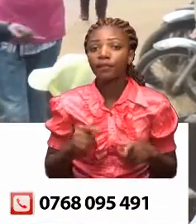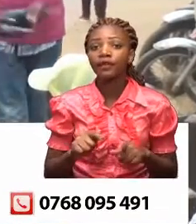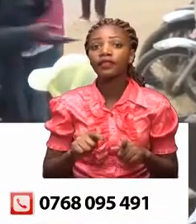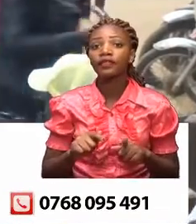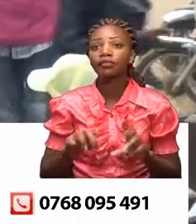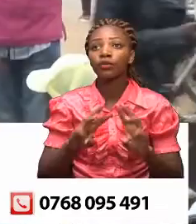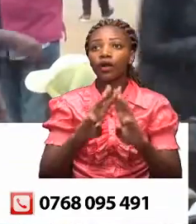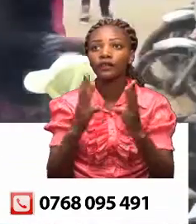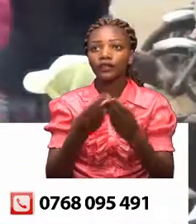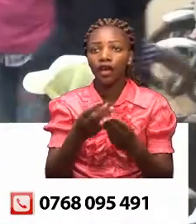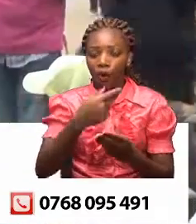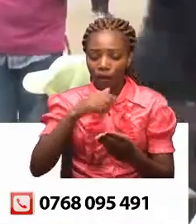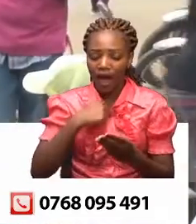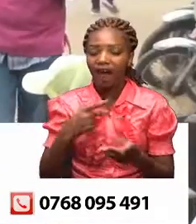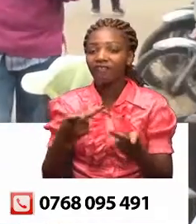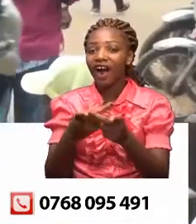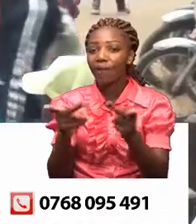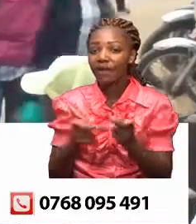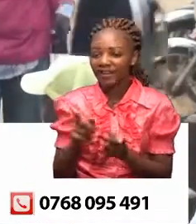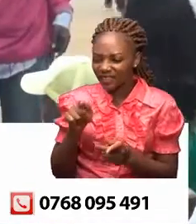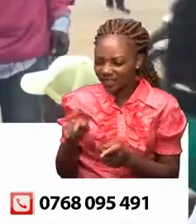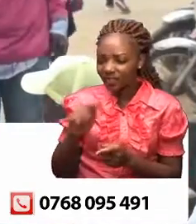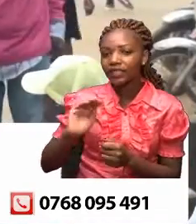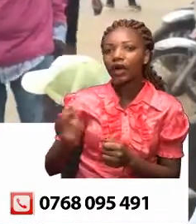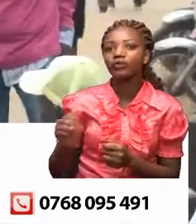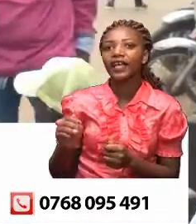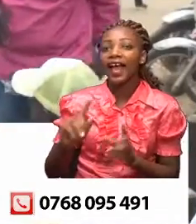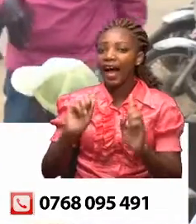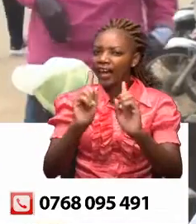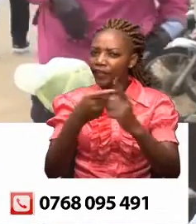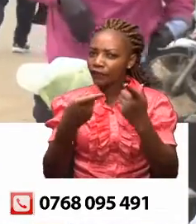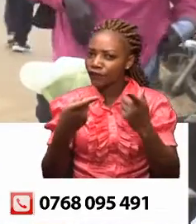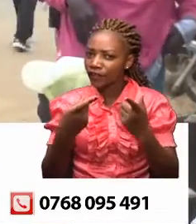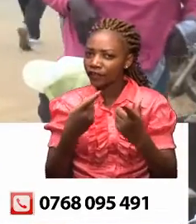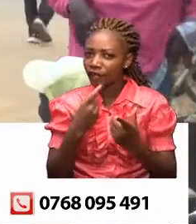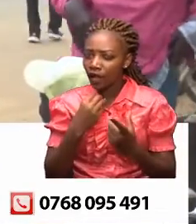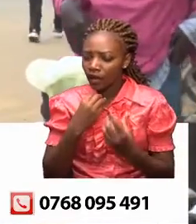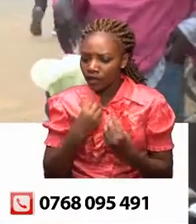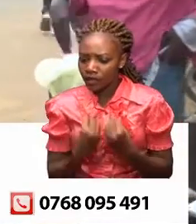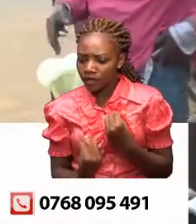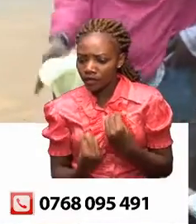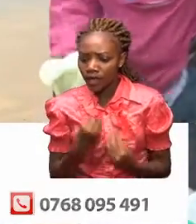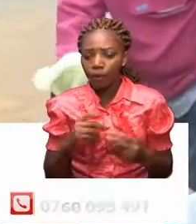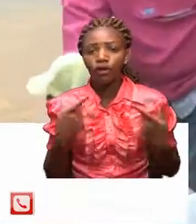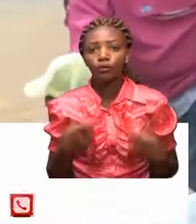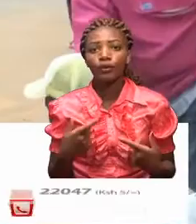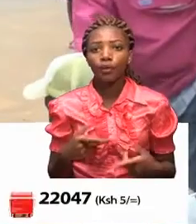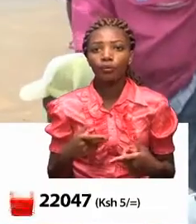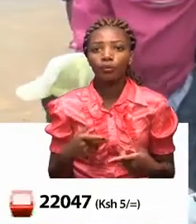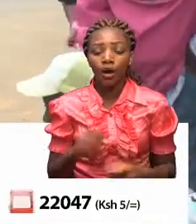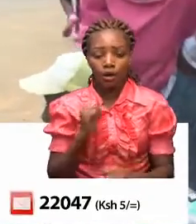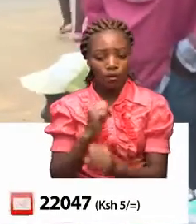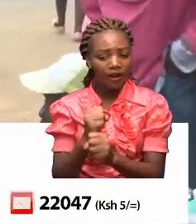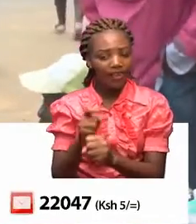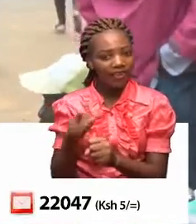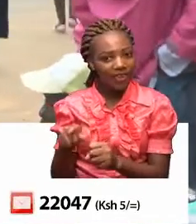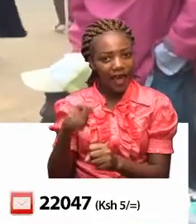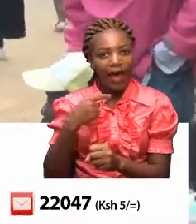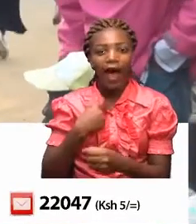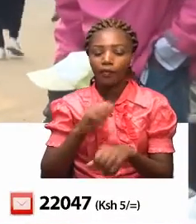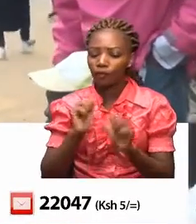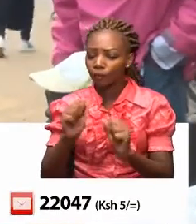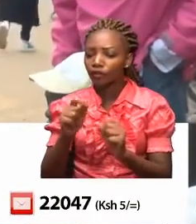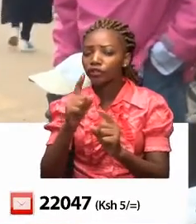lilitengwa rasmi kwa walemavu katika kaunti hii. Baadhi yao tu kuweza kufanya kazi zao. Na nitakuwa nikizungumza na baadhi